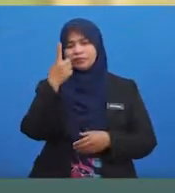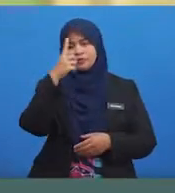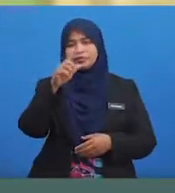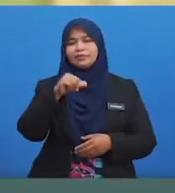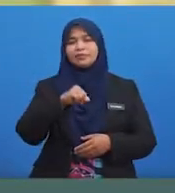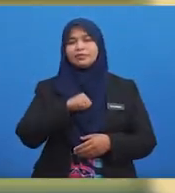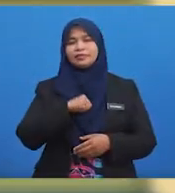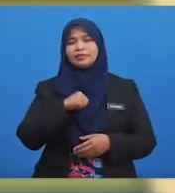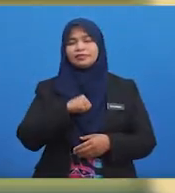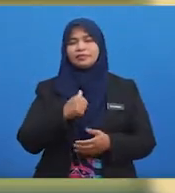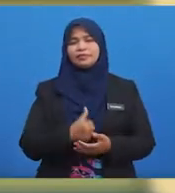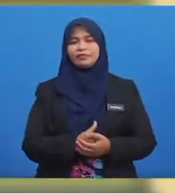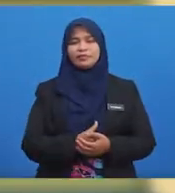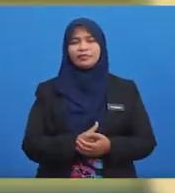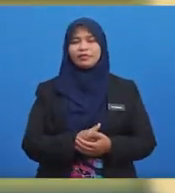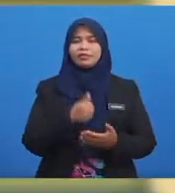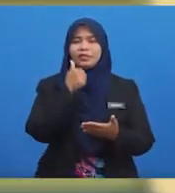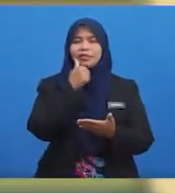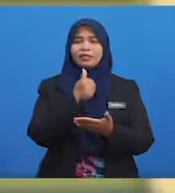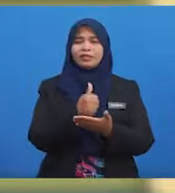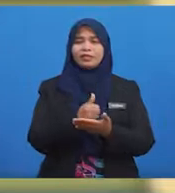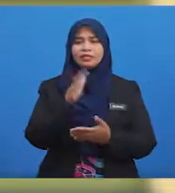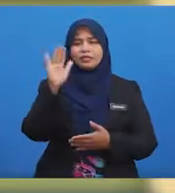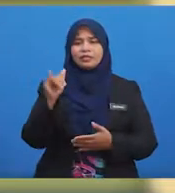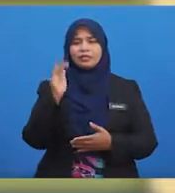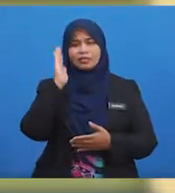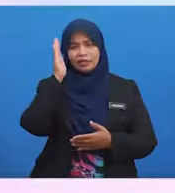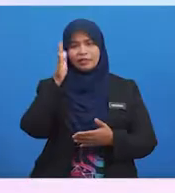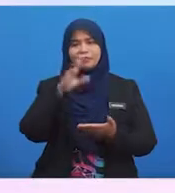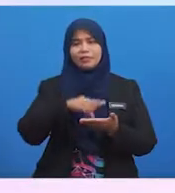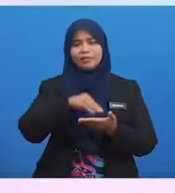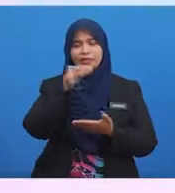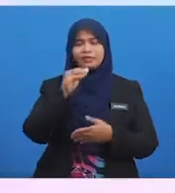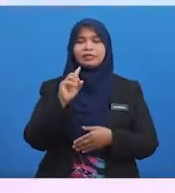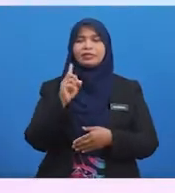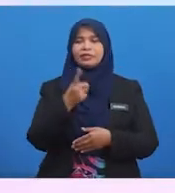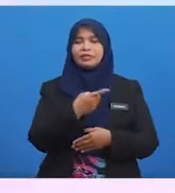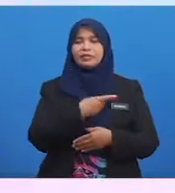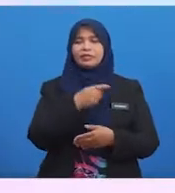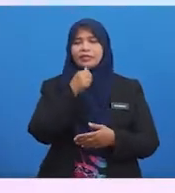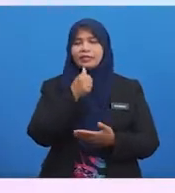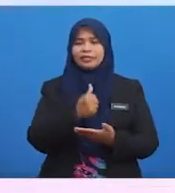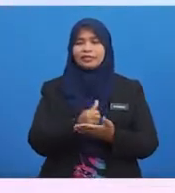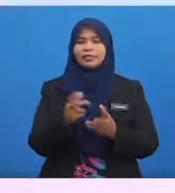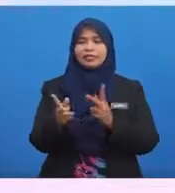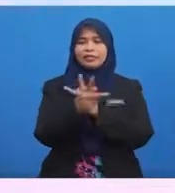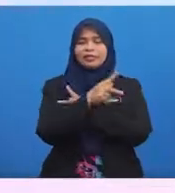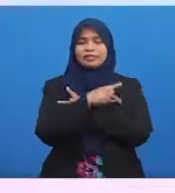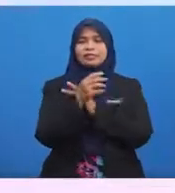sendiri Hal inilah yang kita akan mempelajari gila nilai kasih saya